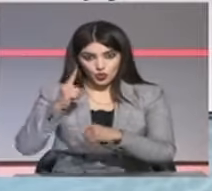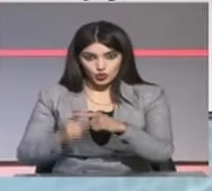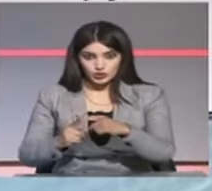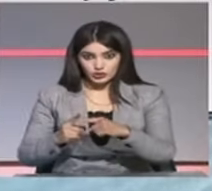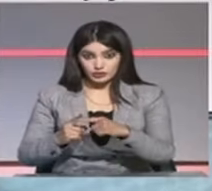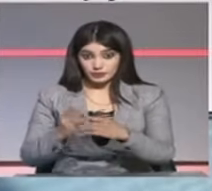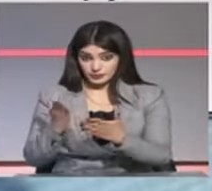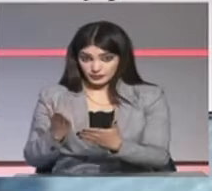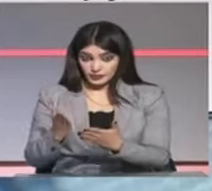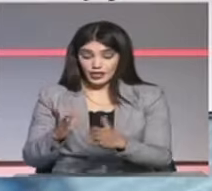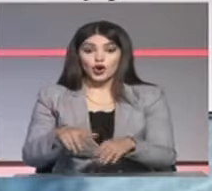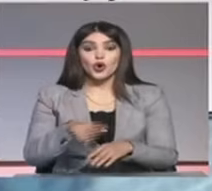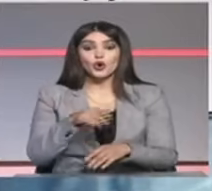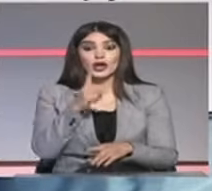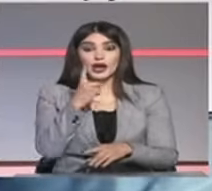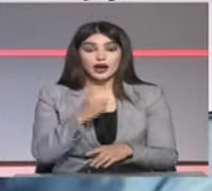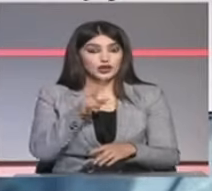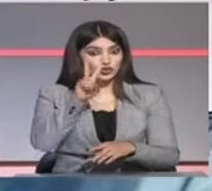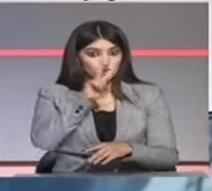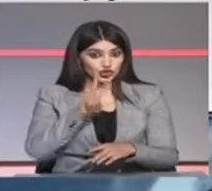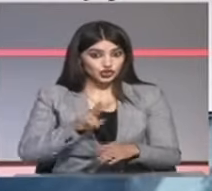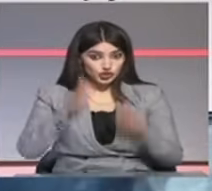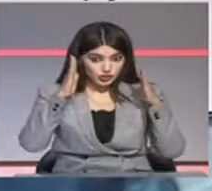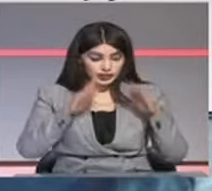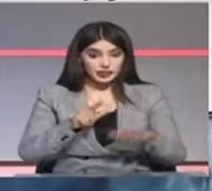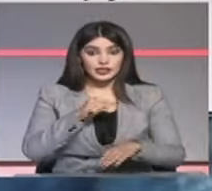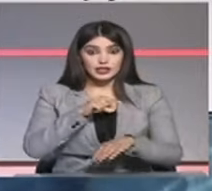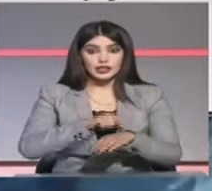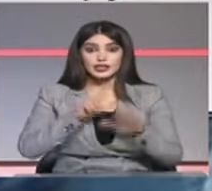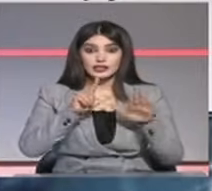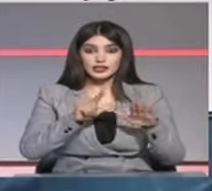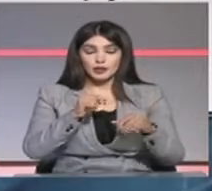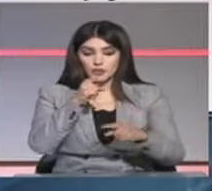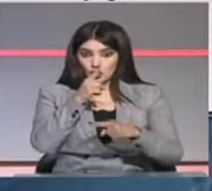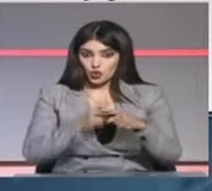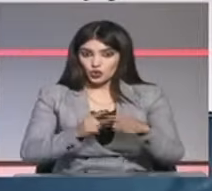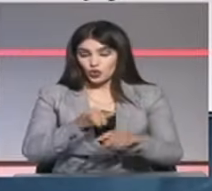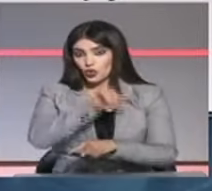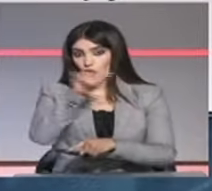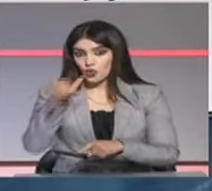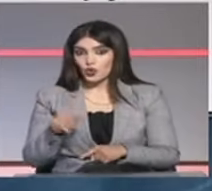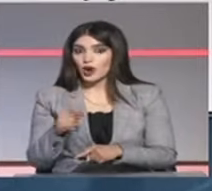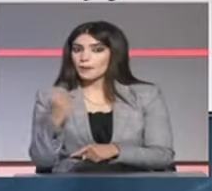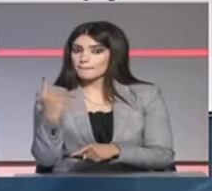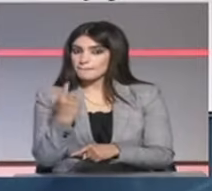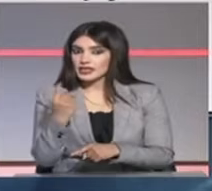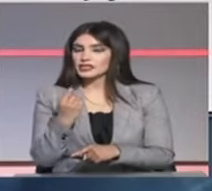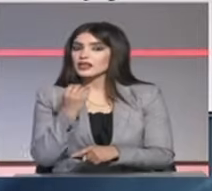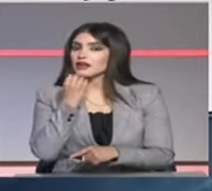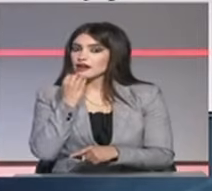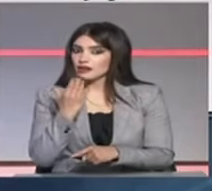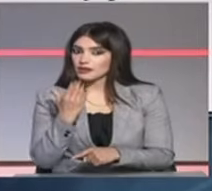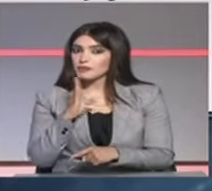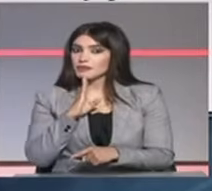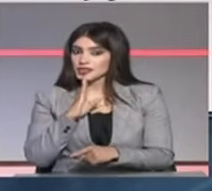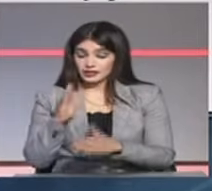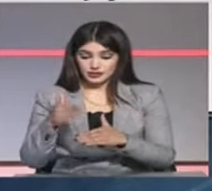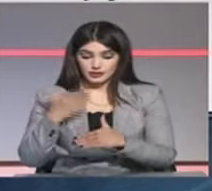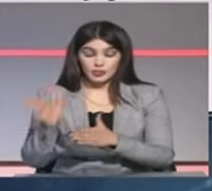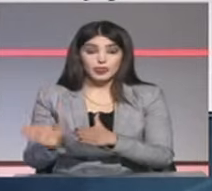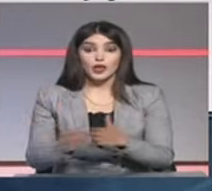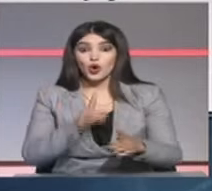الزوال ويوم الجمعه من الساعه السابعه والنصف الى الساعه الواحده بعد الزوال وتقرر